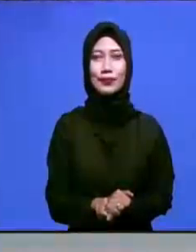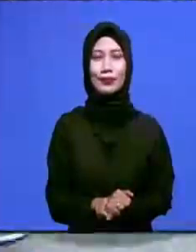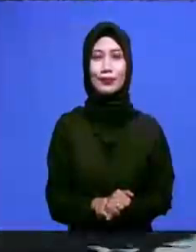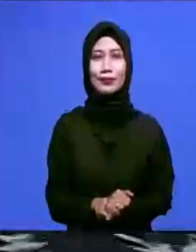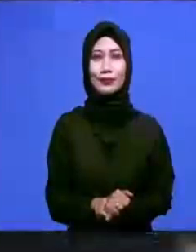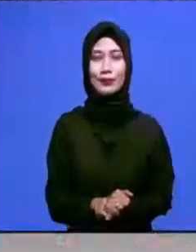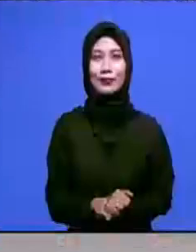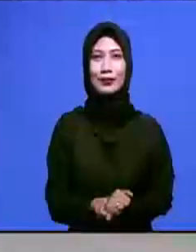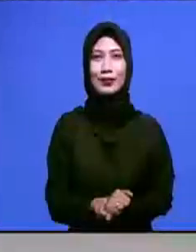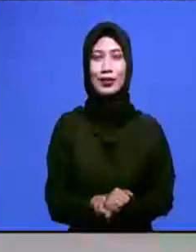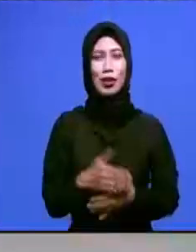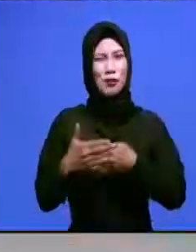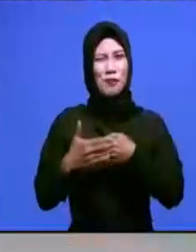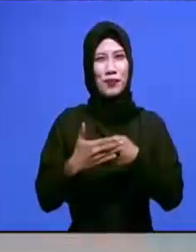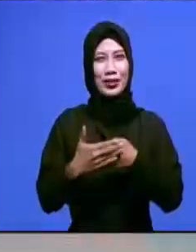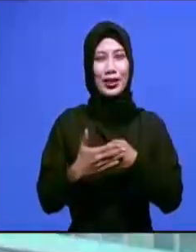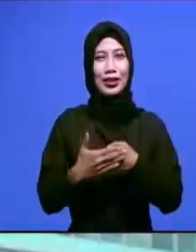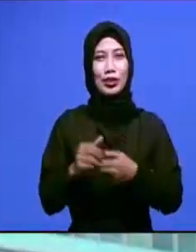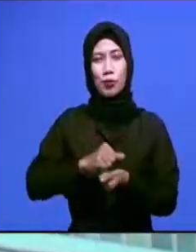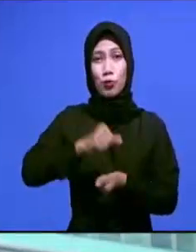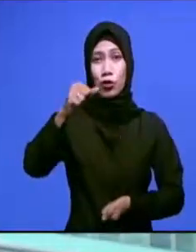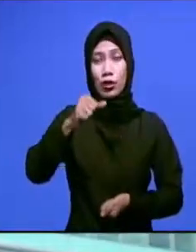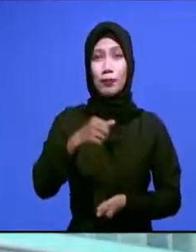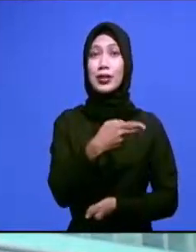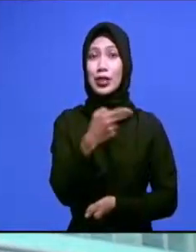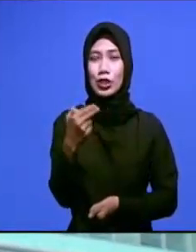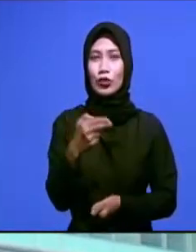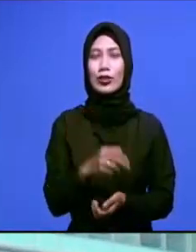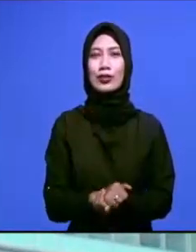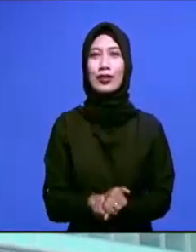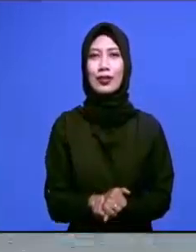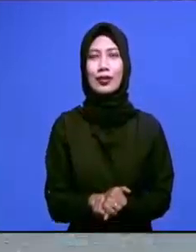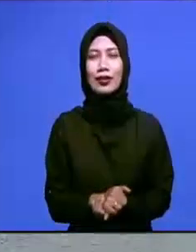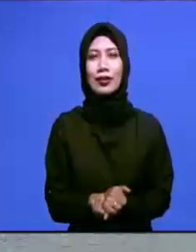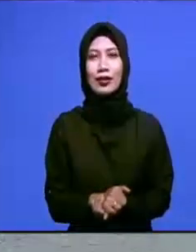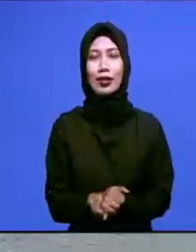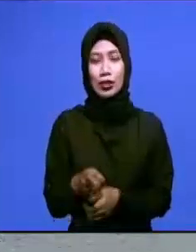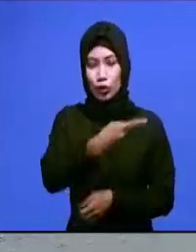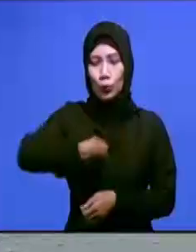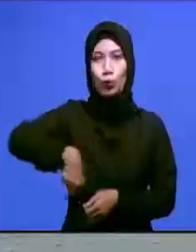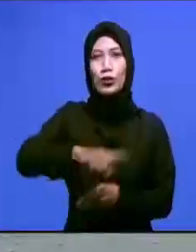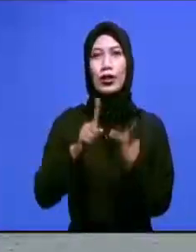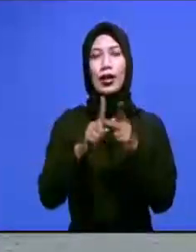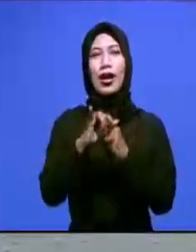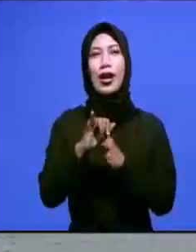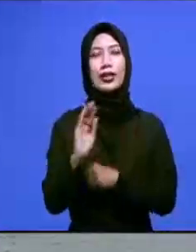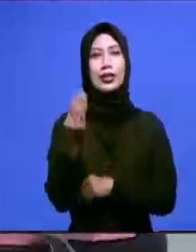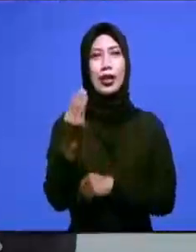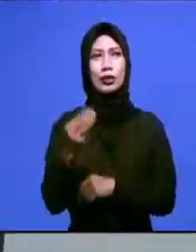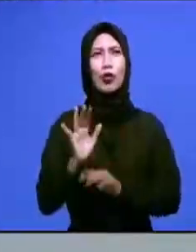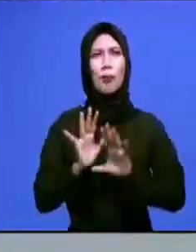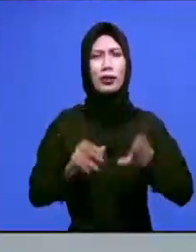Sementara jelang peringatan detik-detik proklamasi Hari Kemerdekaan Republik Indonesia ke-75, suasana Bundaran HI Jakarta ramai